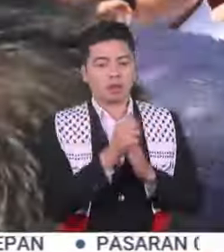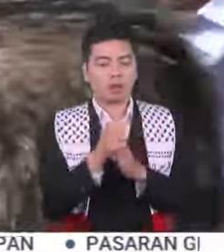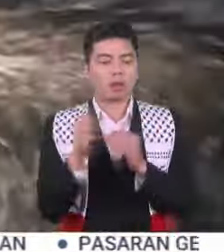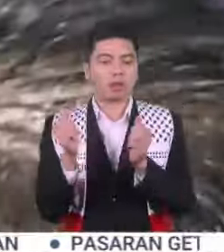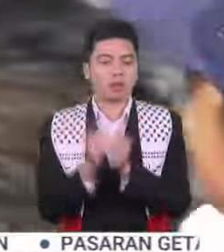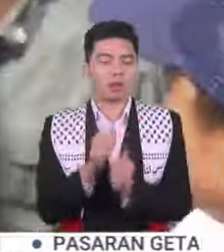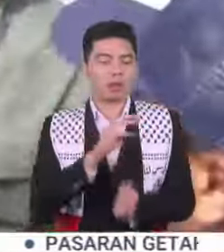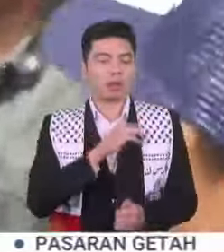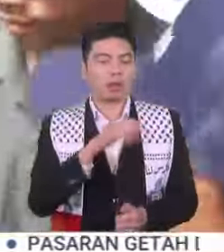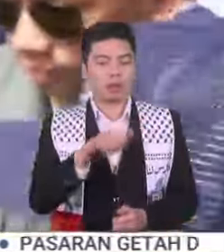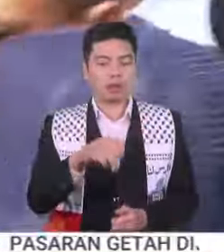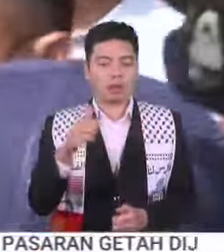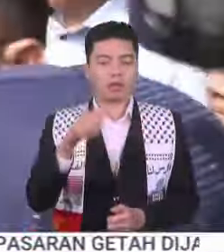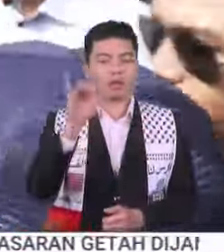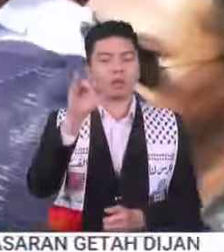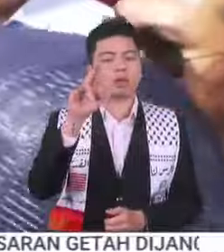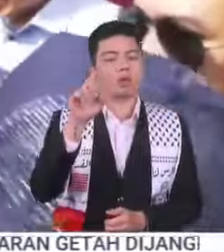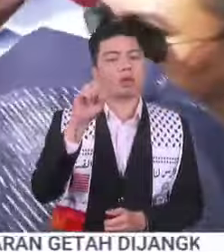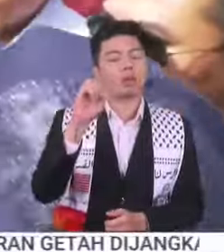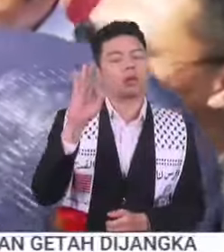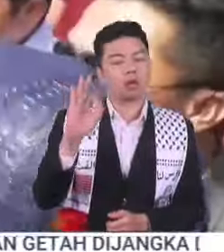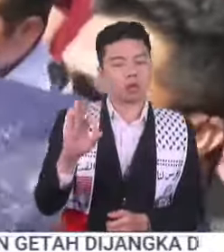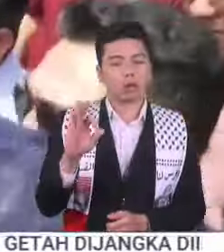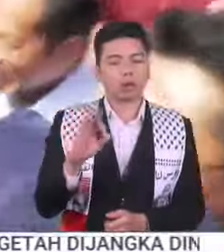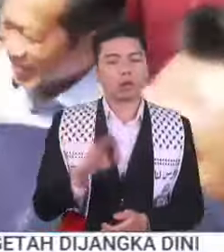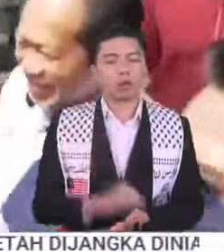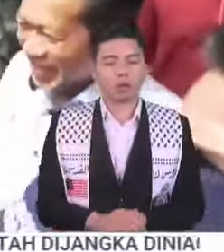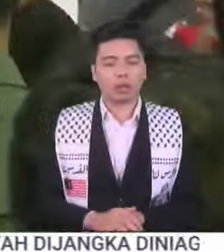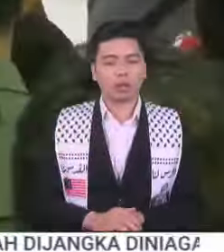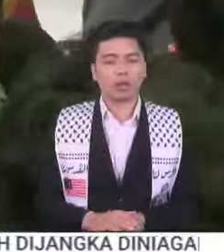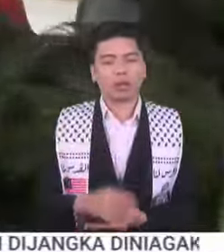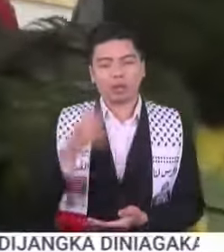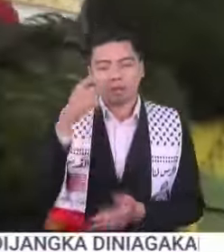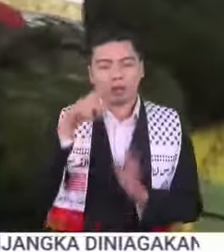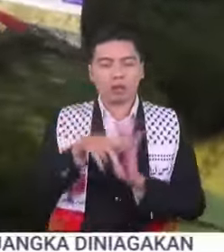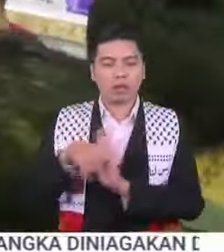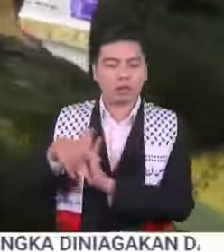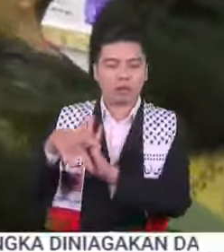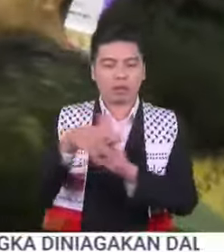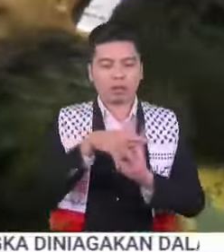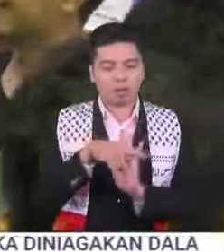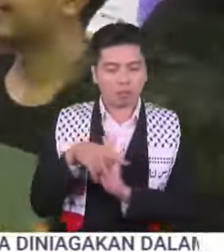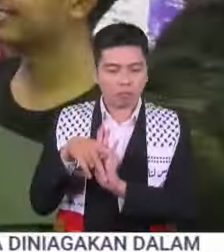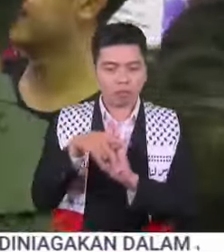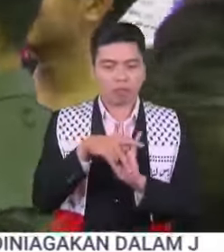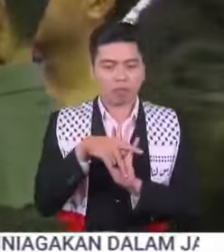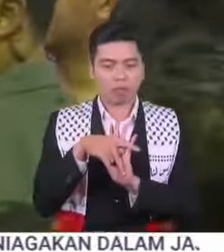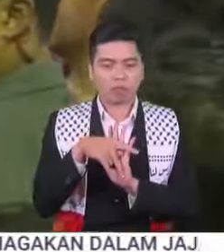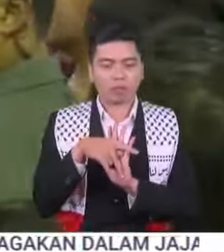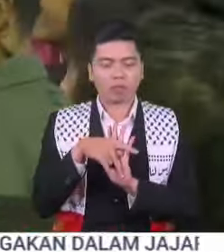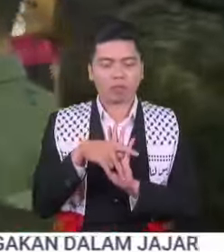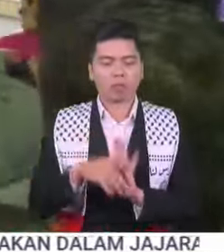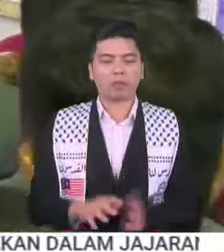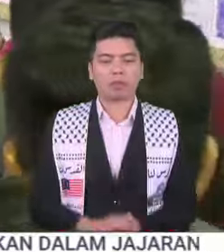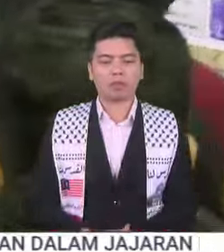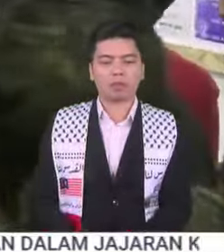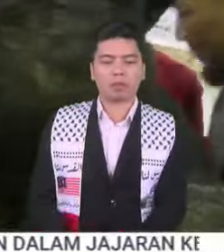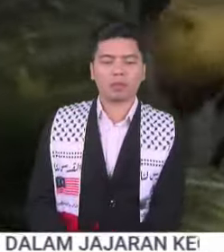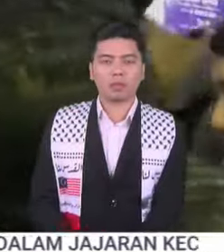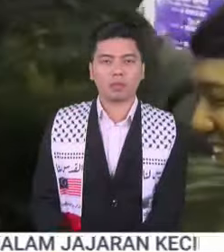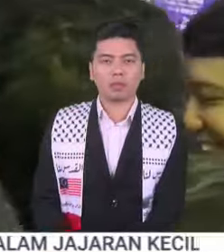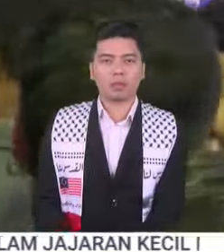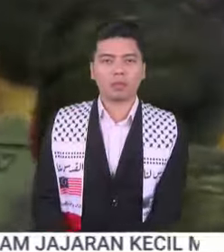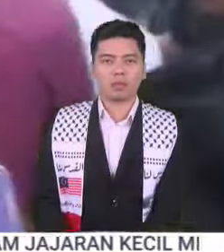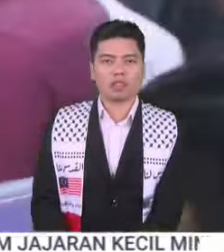Dato' Muhammad Fauzi Mat Isa meluangkan masa meninjau ruang pameran bernama yang dibuka di Deruai KKD.